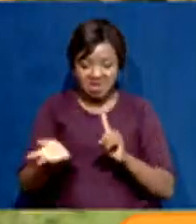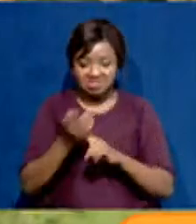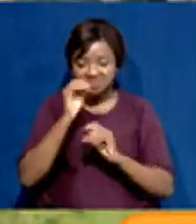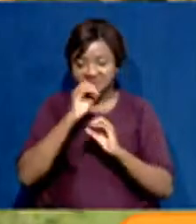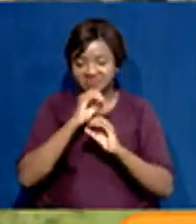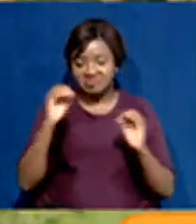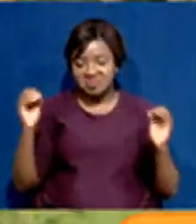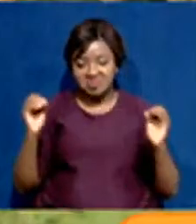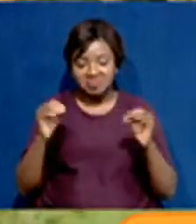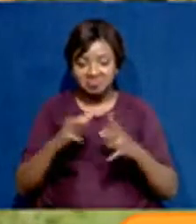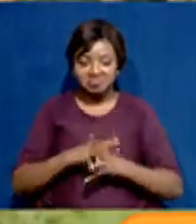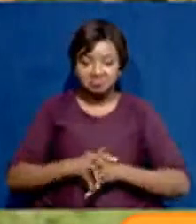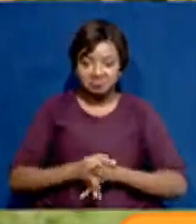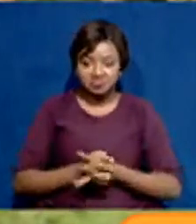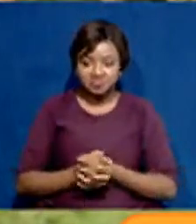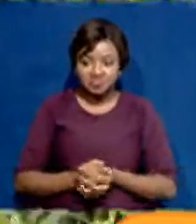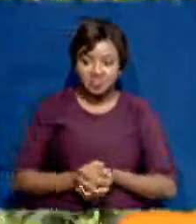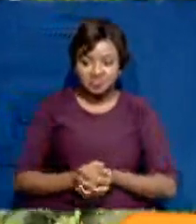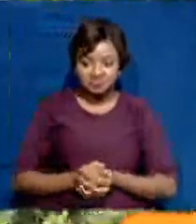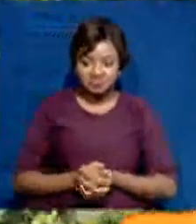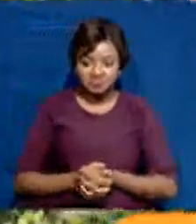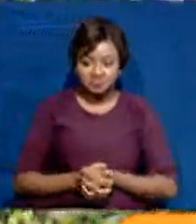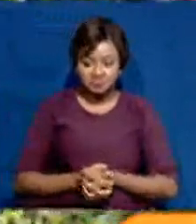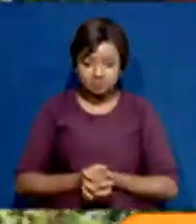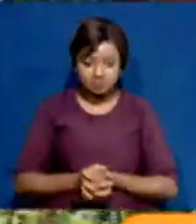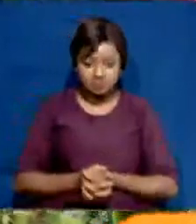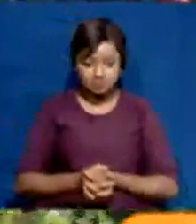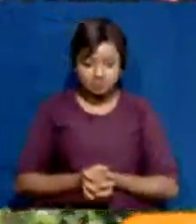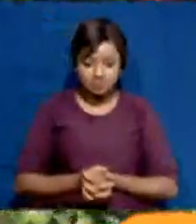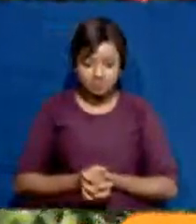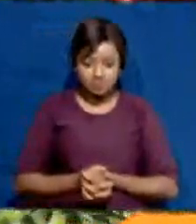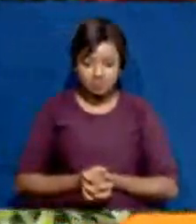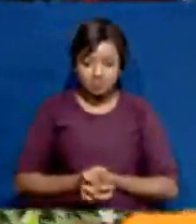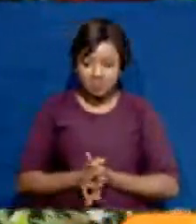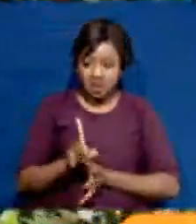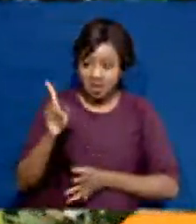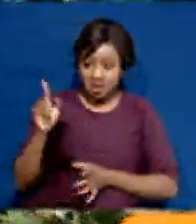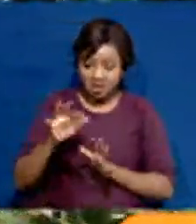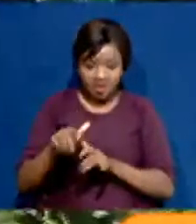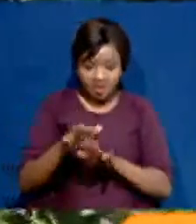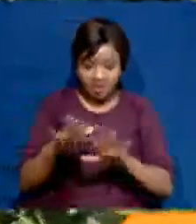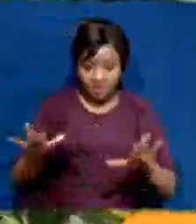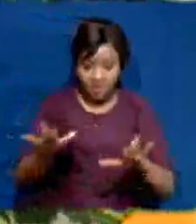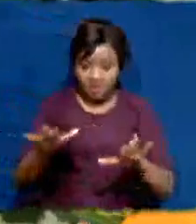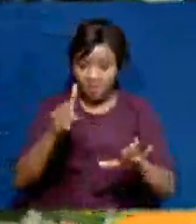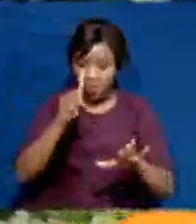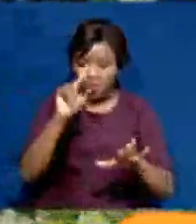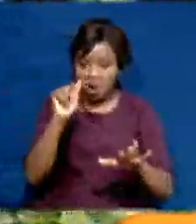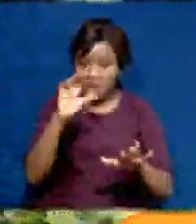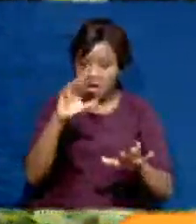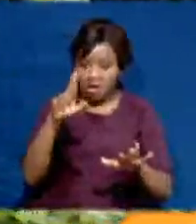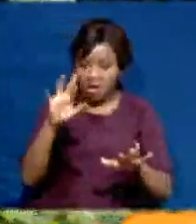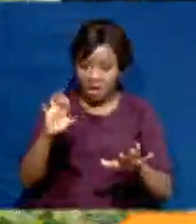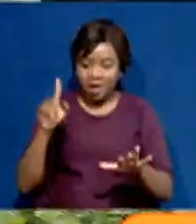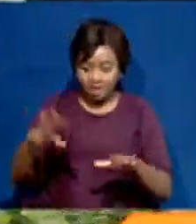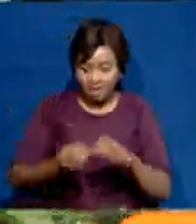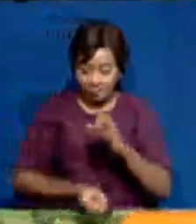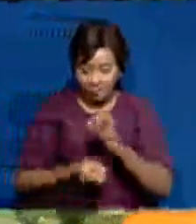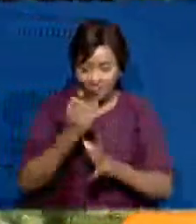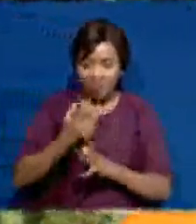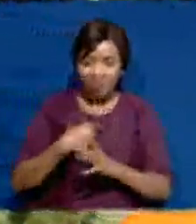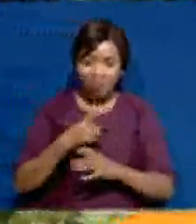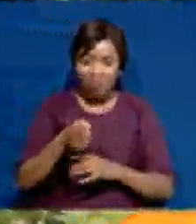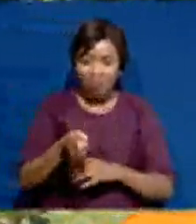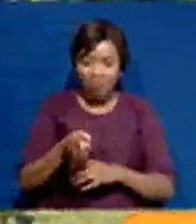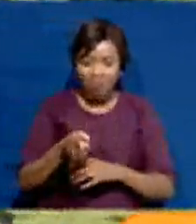haijaonyesha tabia vile kama nilikuwa nataka. On their 1 acre farm, the Kimanthis have built a water catchment system dubbed